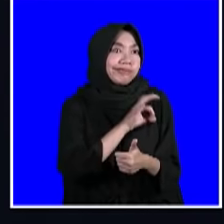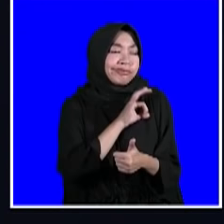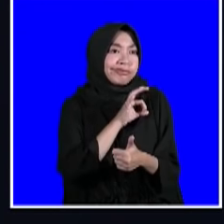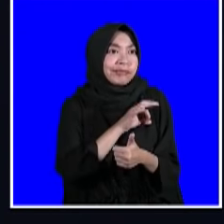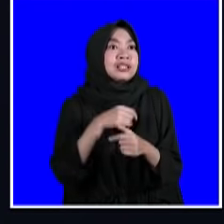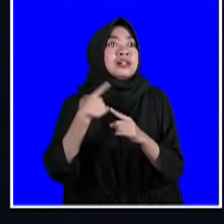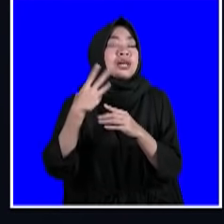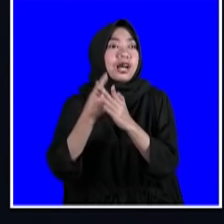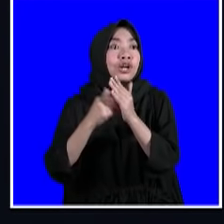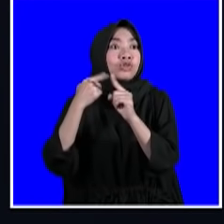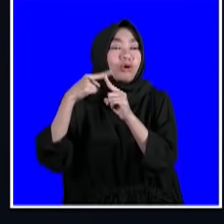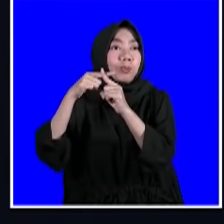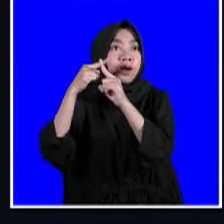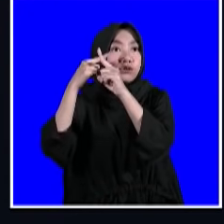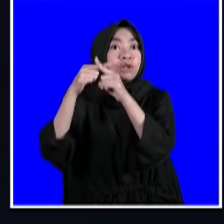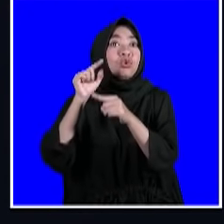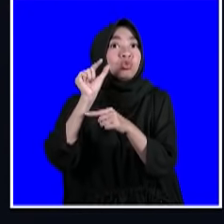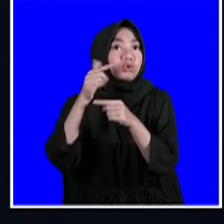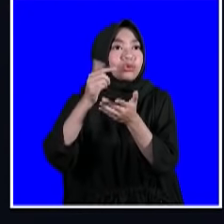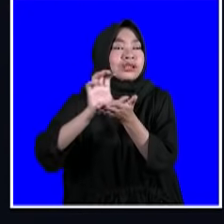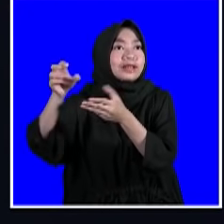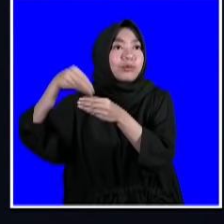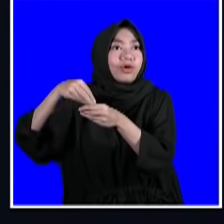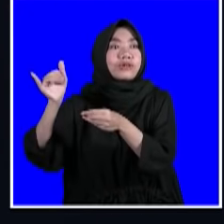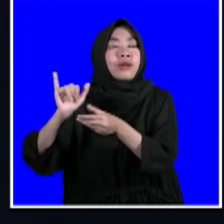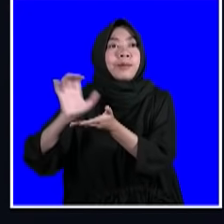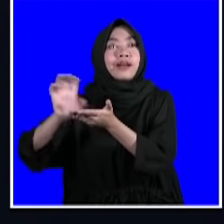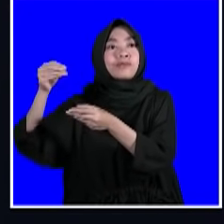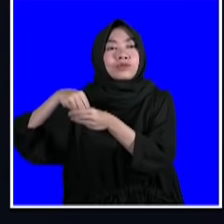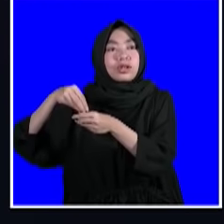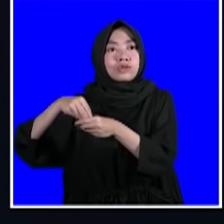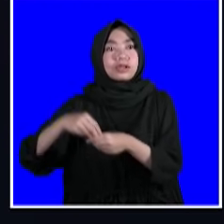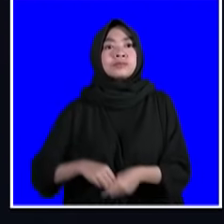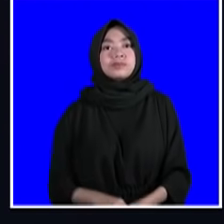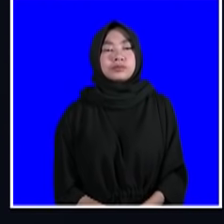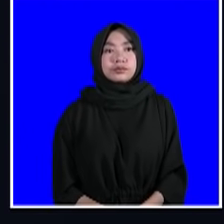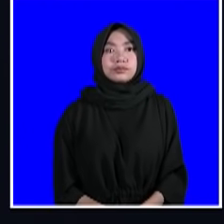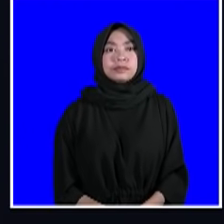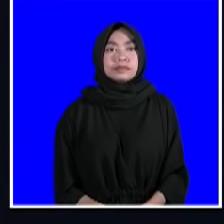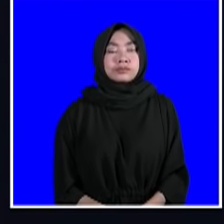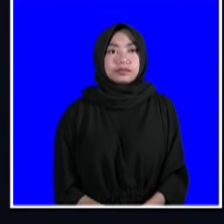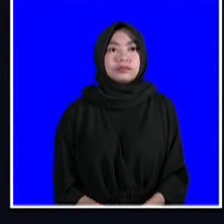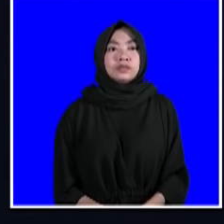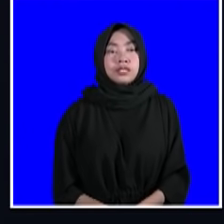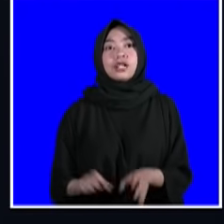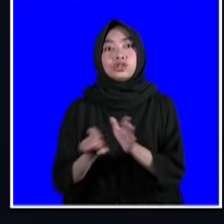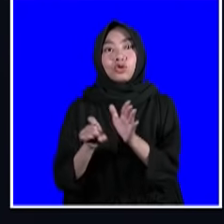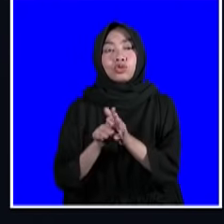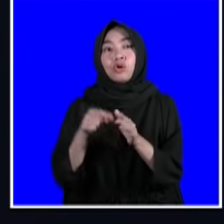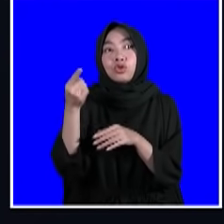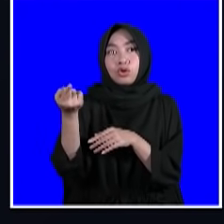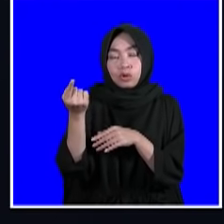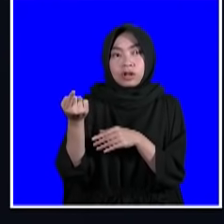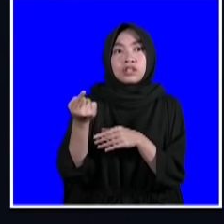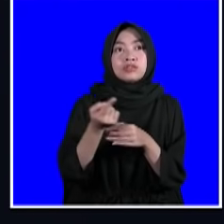tersebut dapat dialokasikan untuk tabungan dan investasi. Coba bayangkan kalau pengeluaran Anda sama